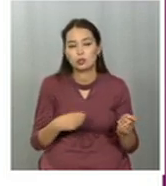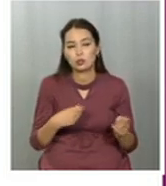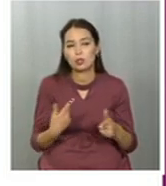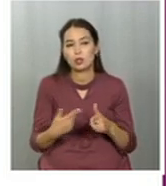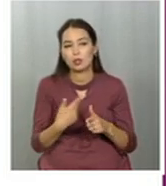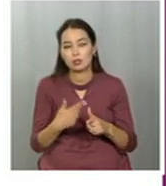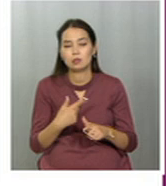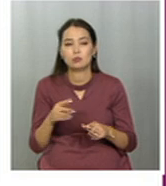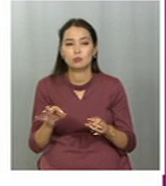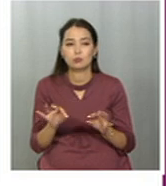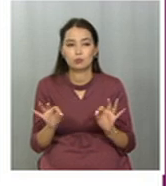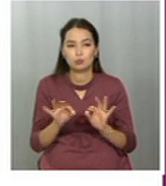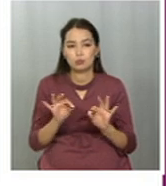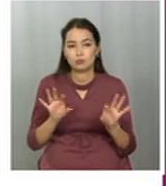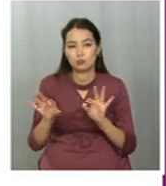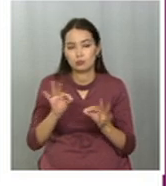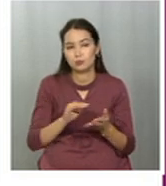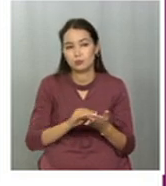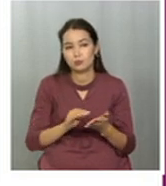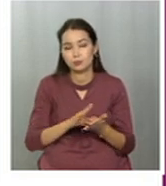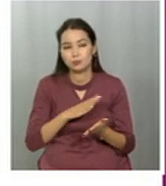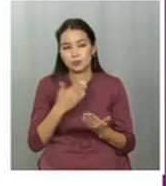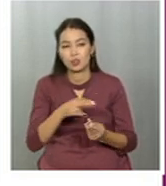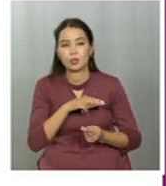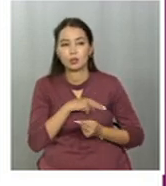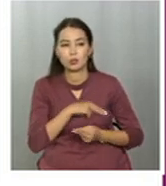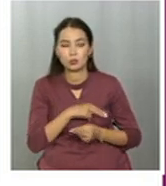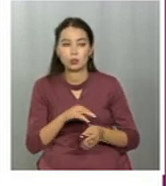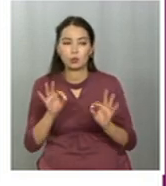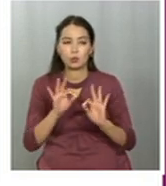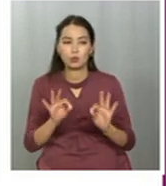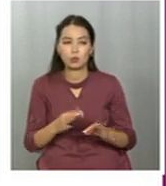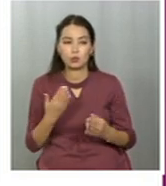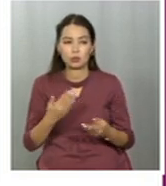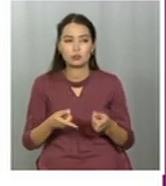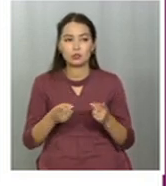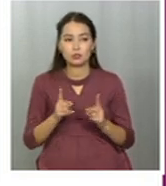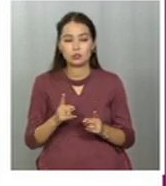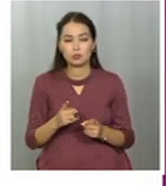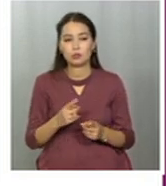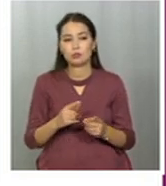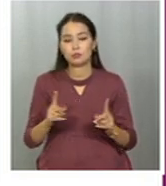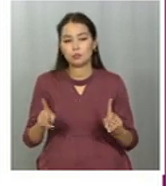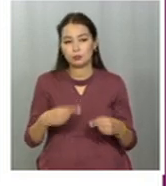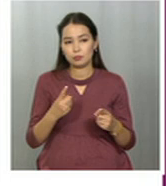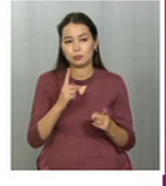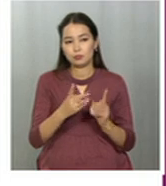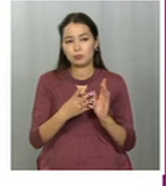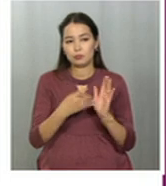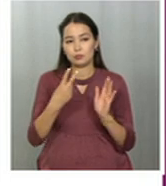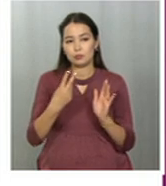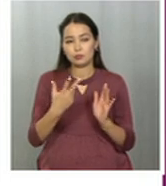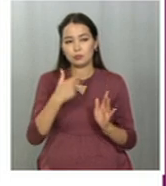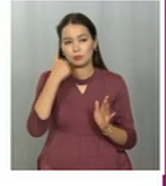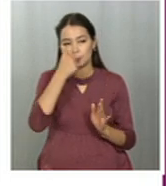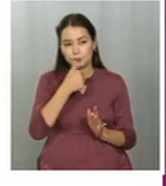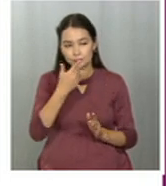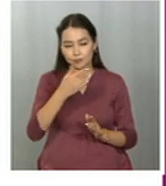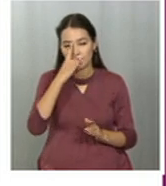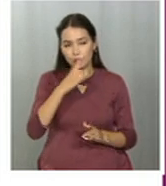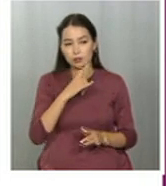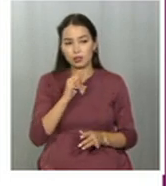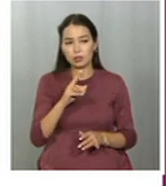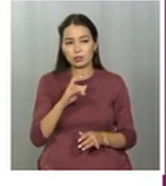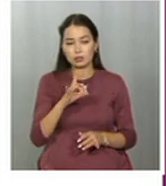құрастырды. Осы еңбектерінің арқасында өнер шыңына көтеріліп, 1923 жылы қазақ әксірінің